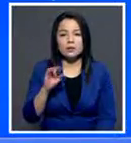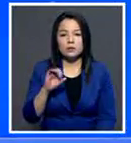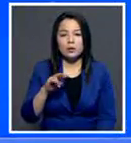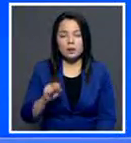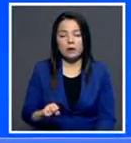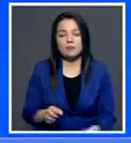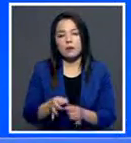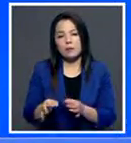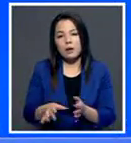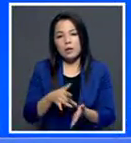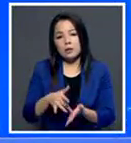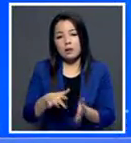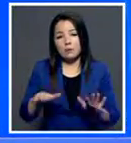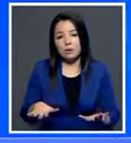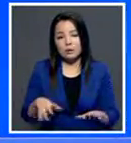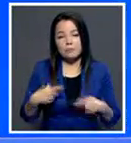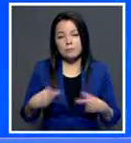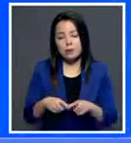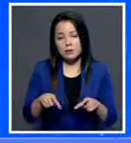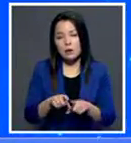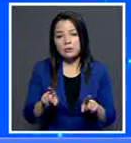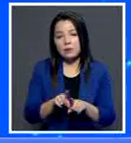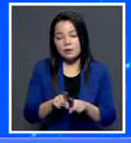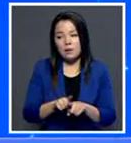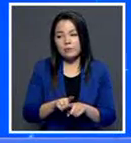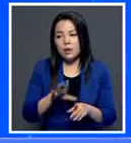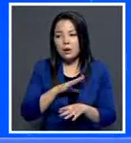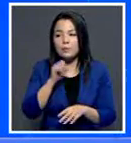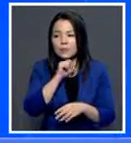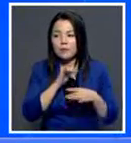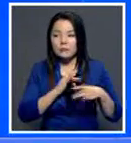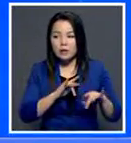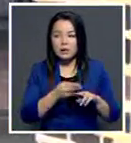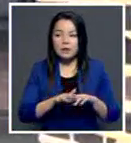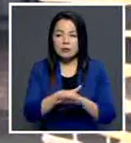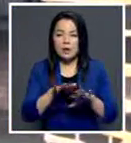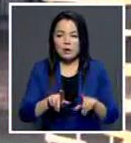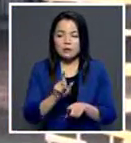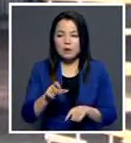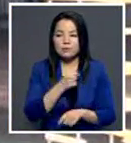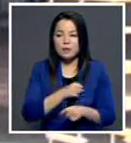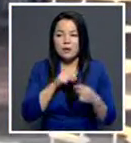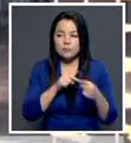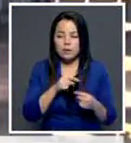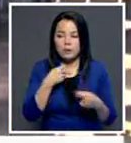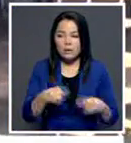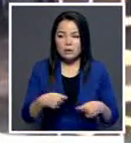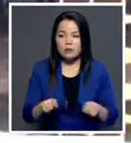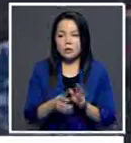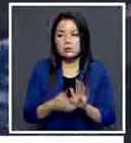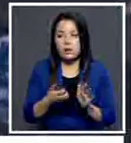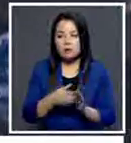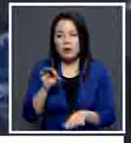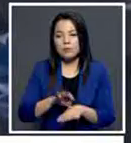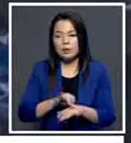Венесуэланың Сьюдад Гуайана қаласында дүкен тонаумен наразылыға акциялары жалғасып жатыр. Халықта ашындырған азық-түлік тапшылығы мен